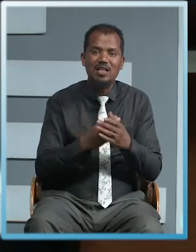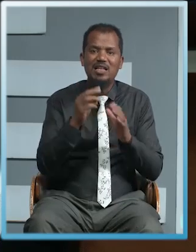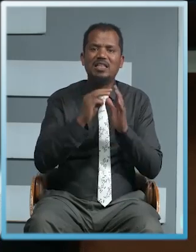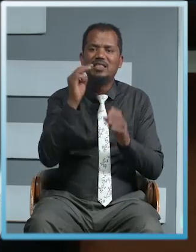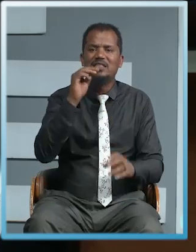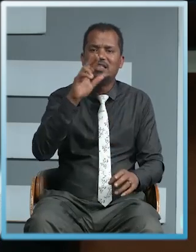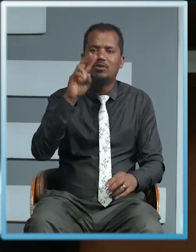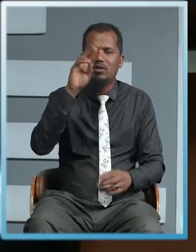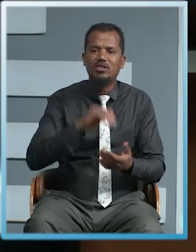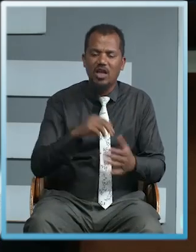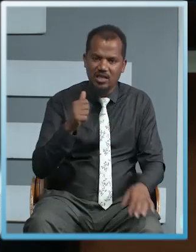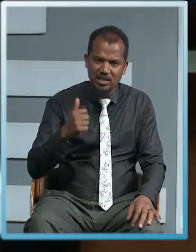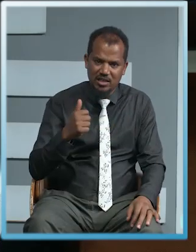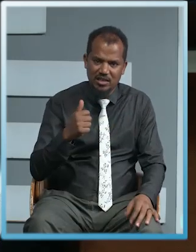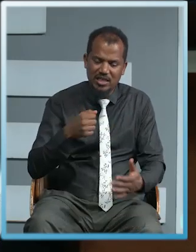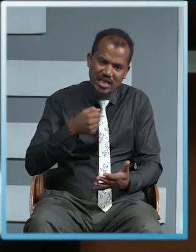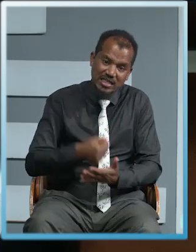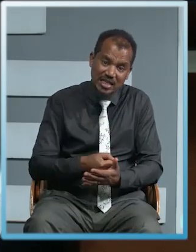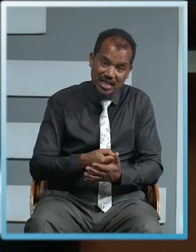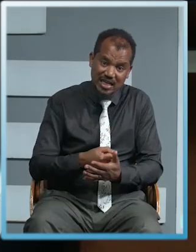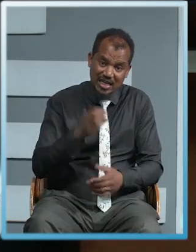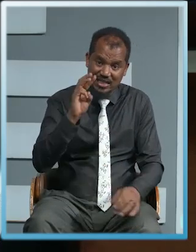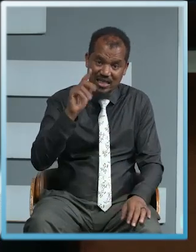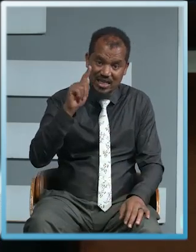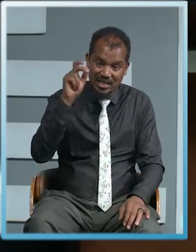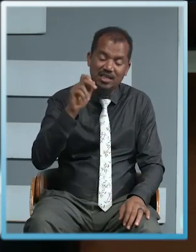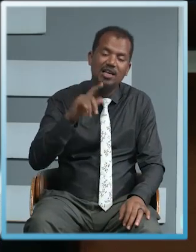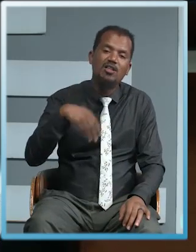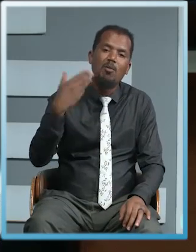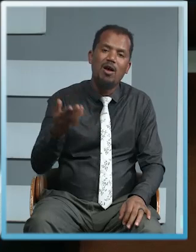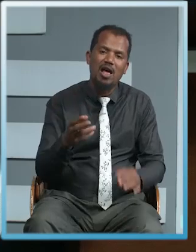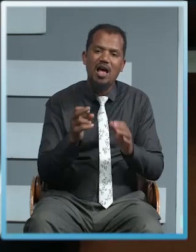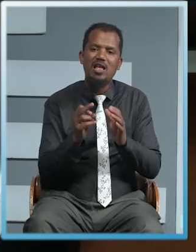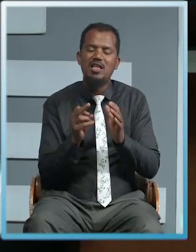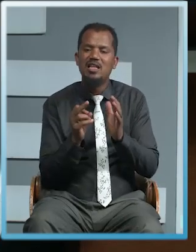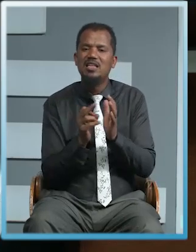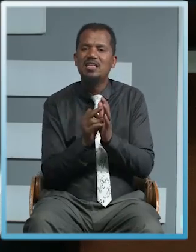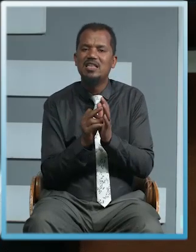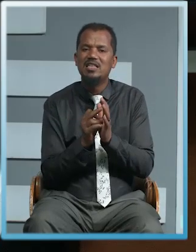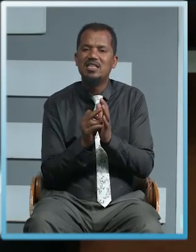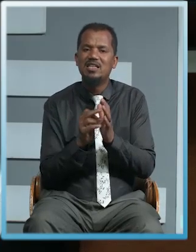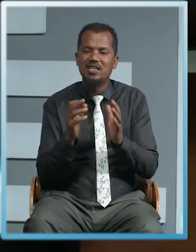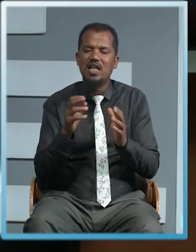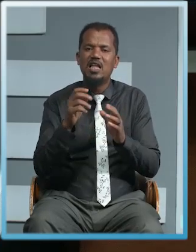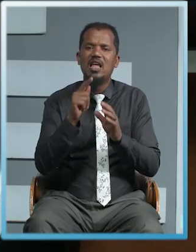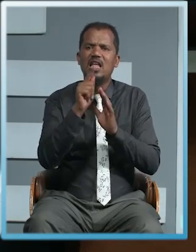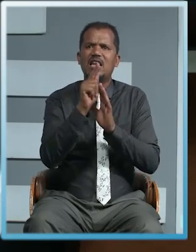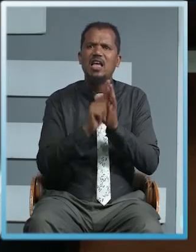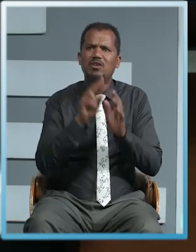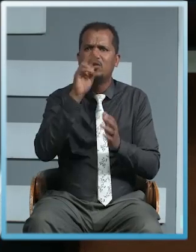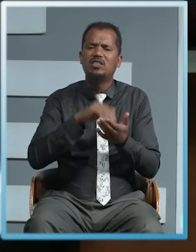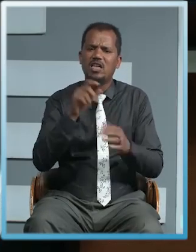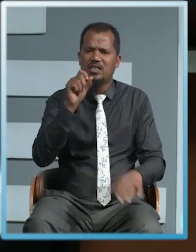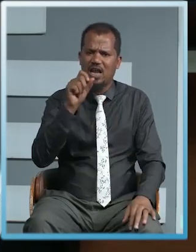طر 2010 يصدق سند كذا والا هگاو يهونو ناسي